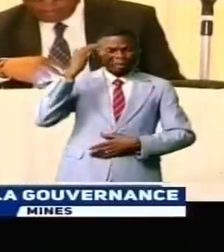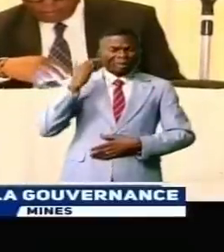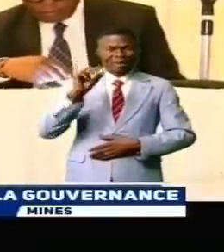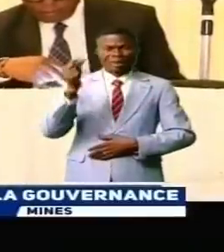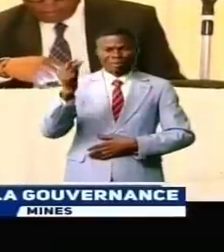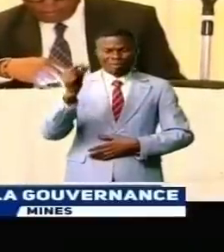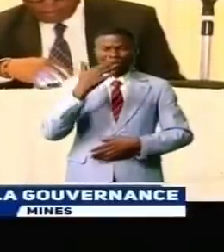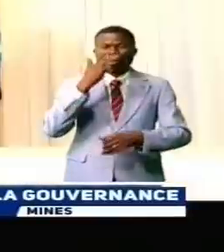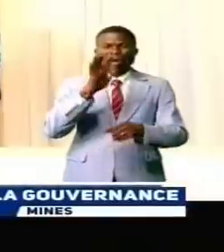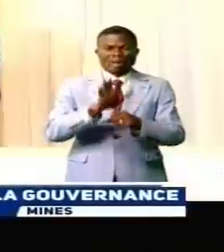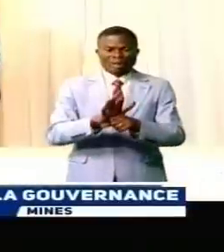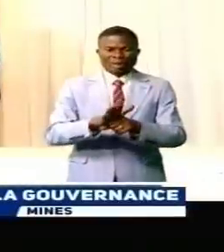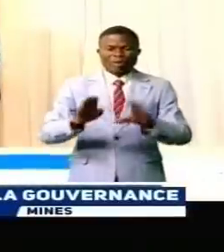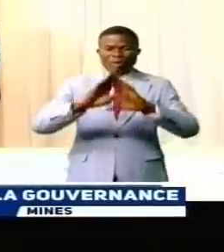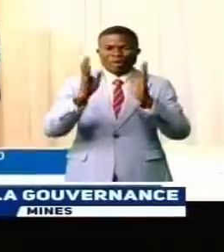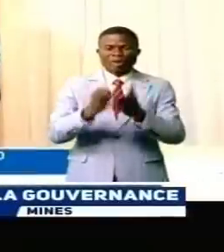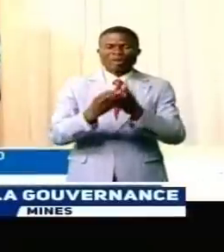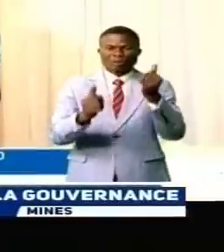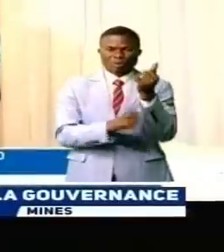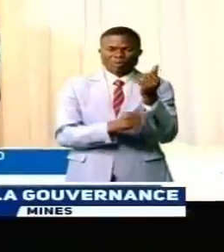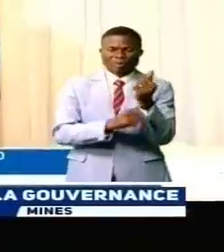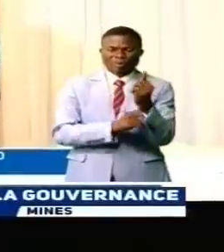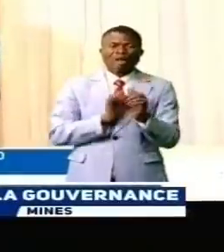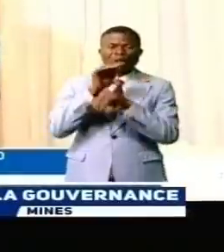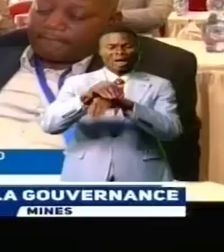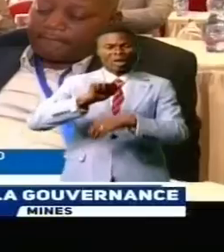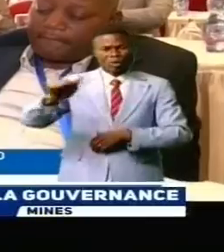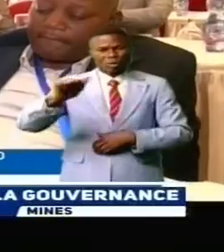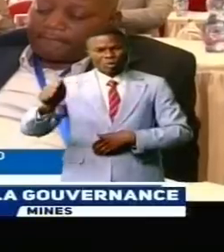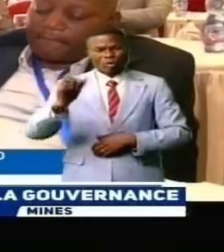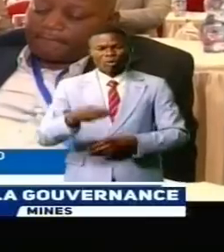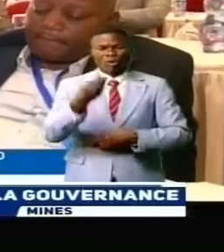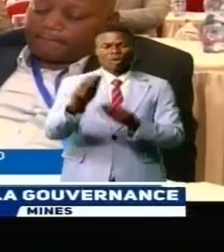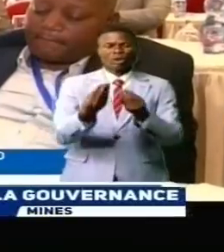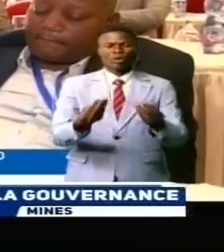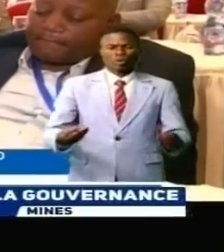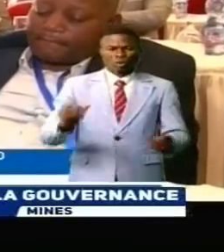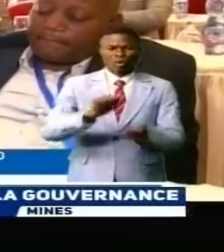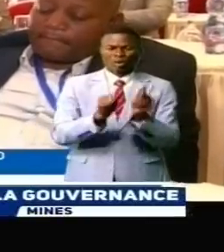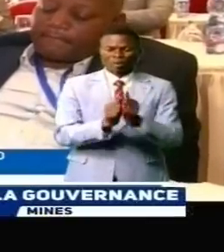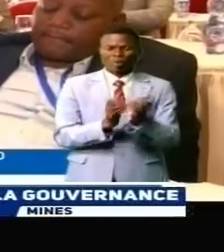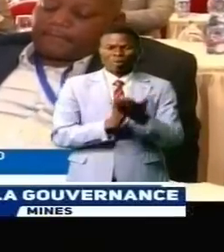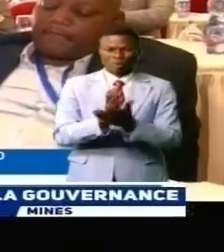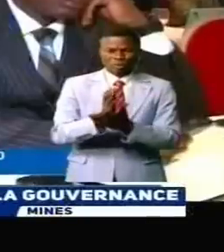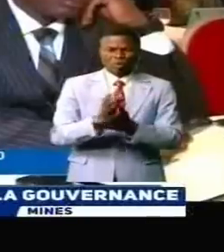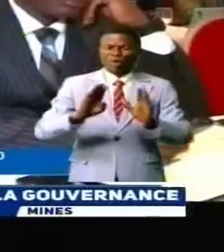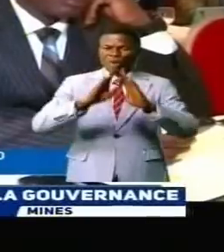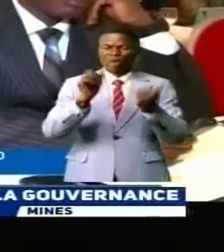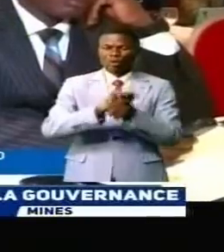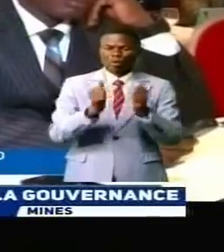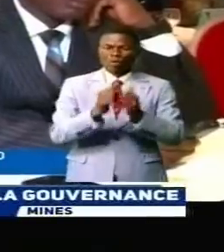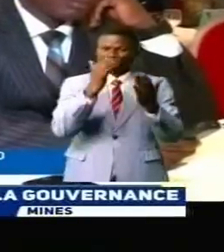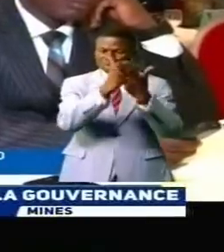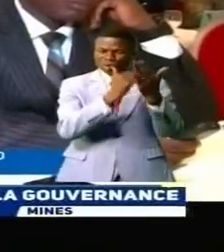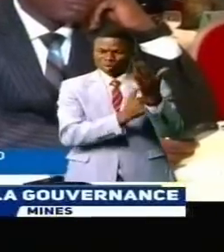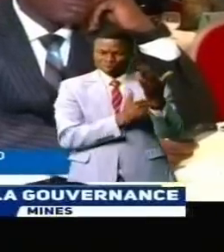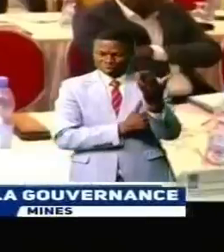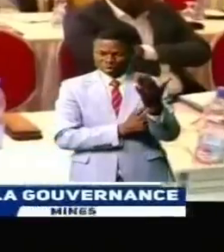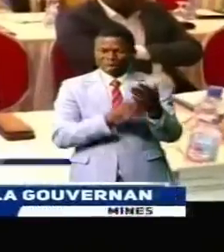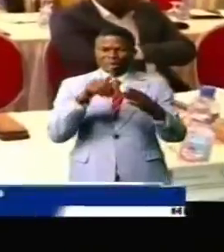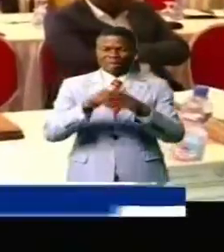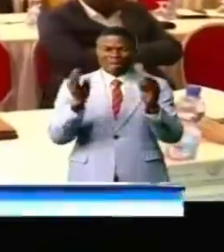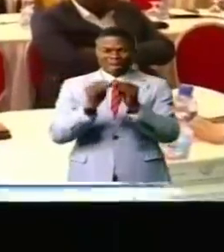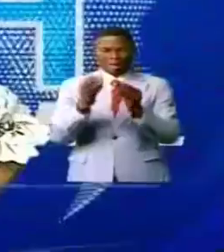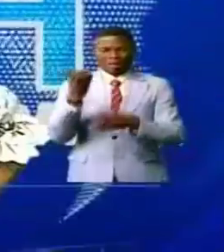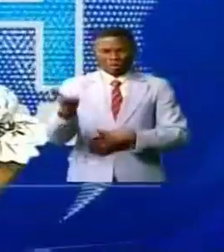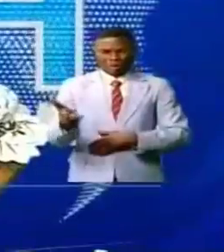a rassuré les participants de son engagement à apporter des solutions idoines à toutes les problématiques posées au cours de cette